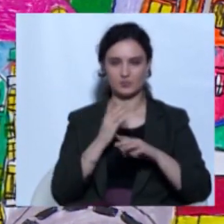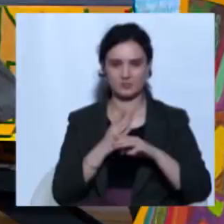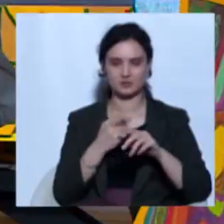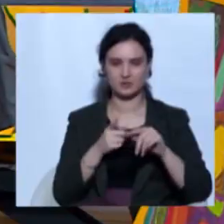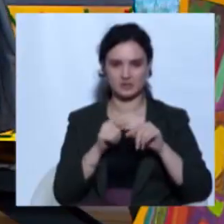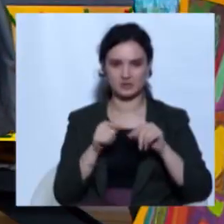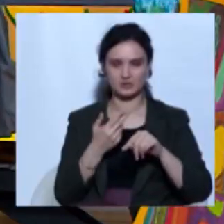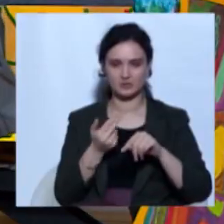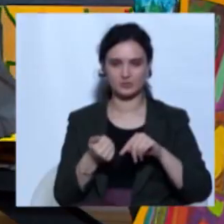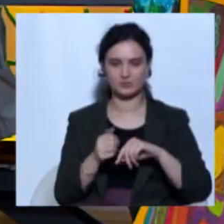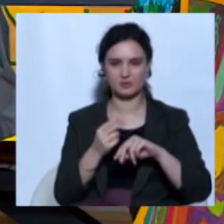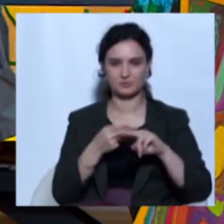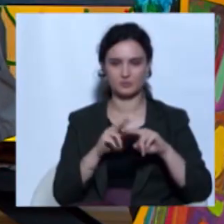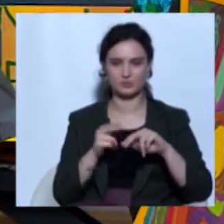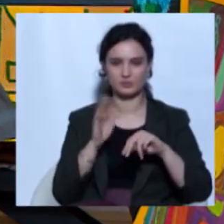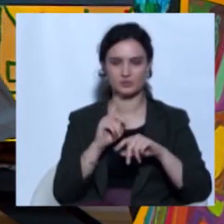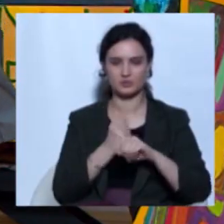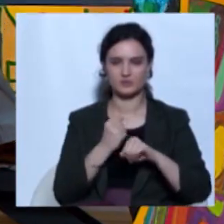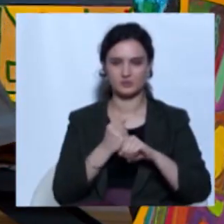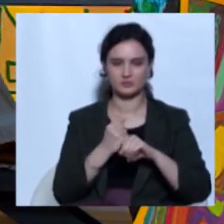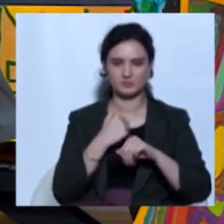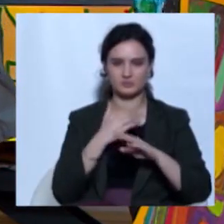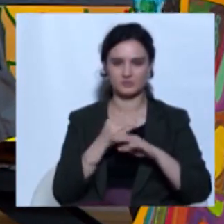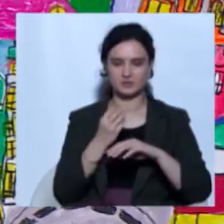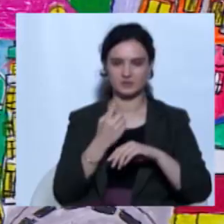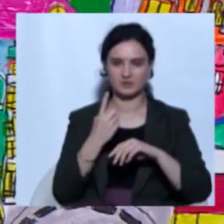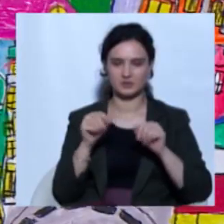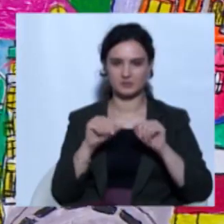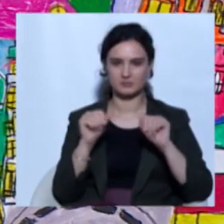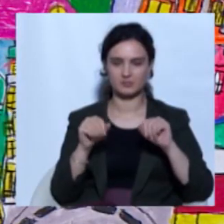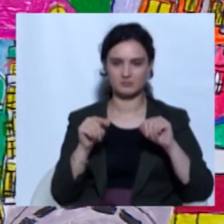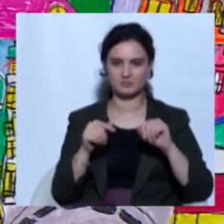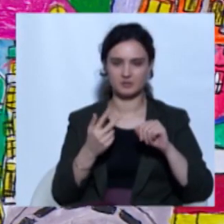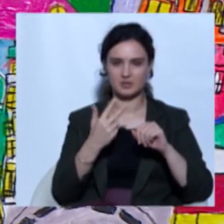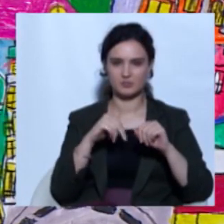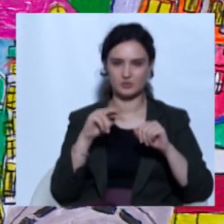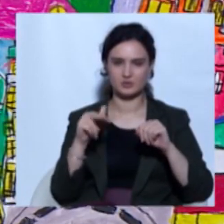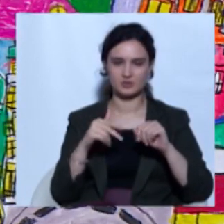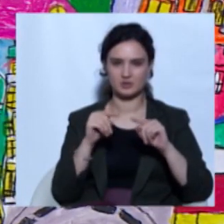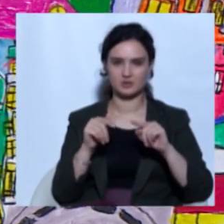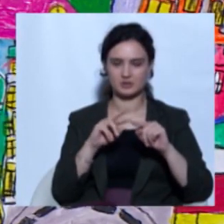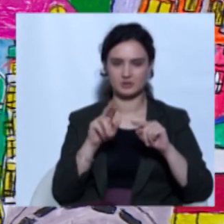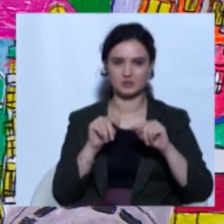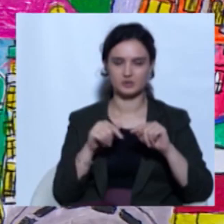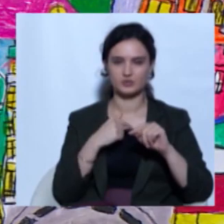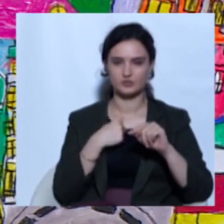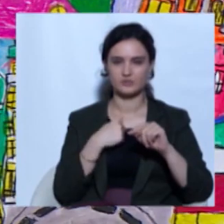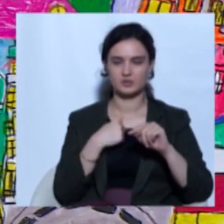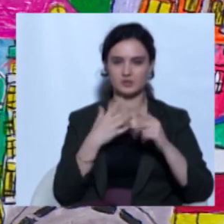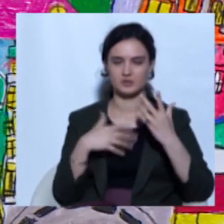ხო? ამიტომ მოდი ხა რა გავაკეთოთ. მე მაქვს კიდე ესეთი ფორმები გამოჭრილი და